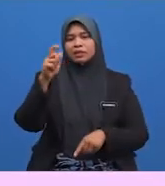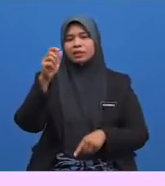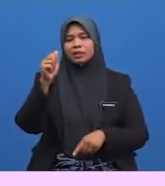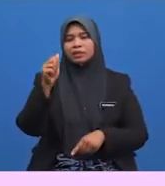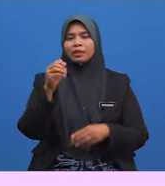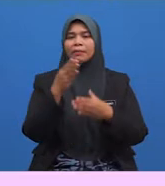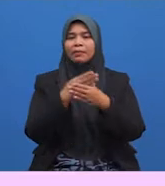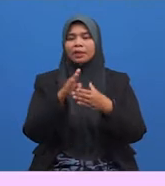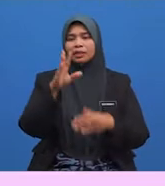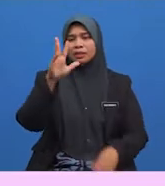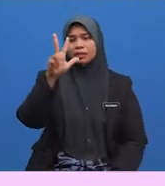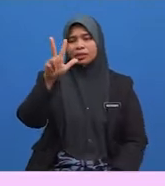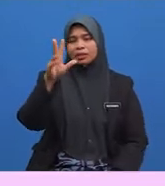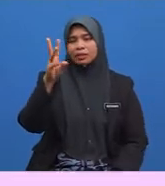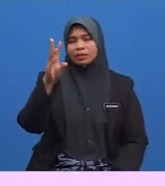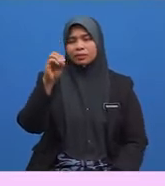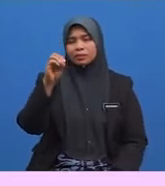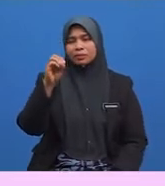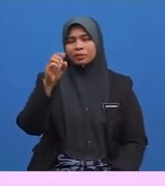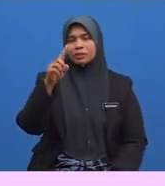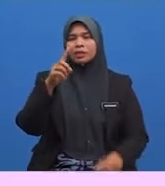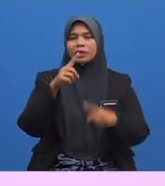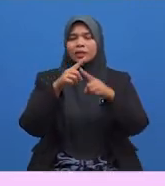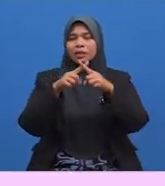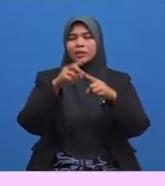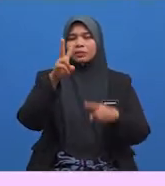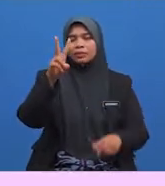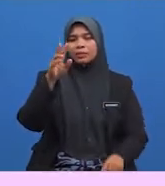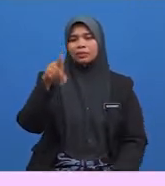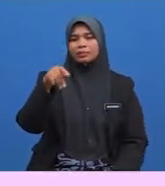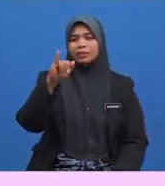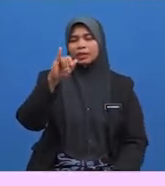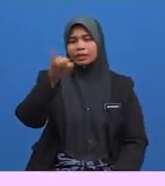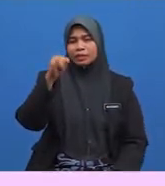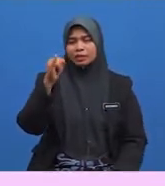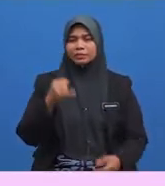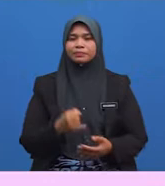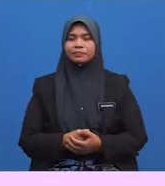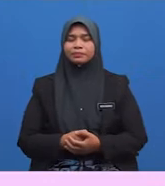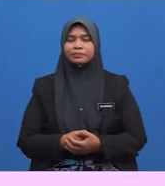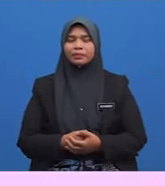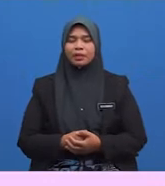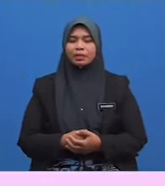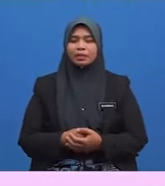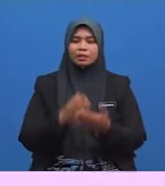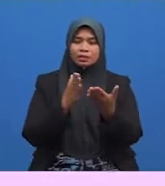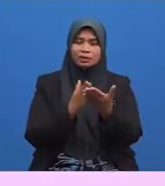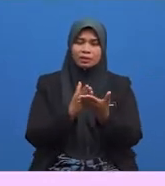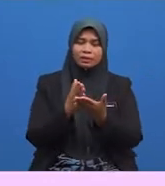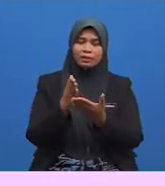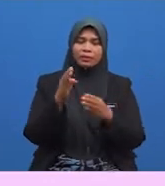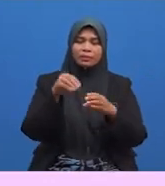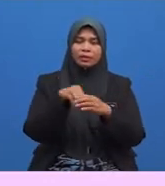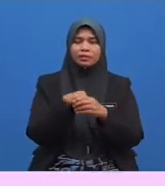per 360 darab 2 pi j. Seterusnya, masukkan